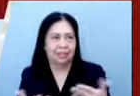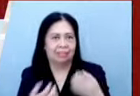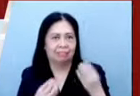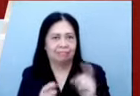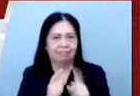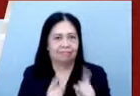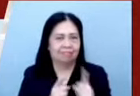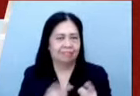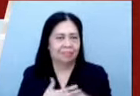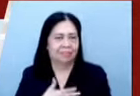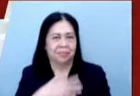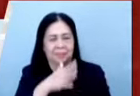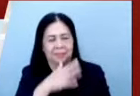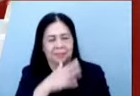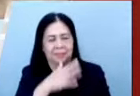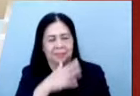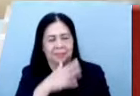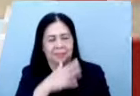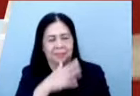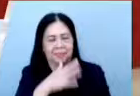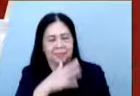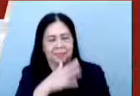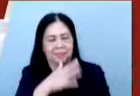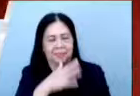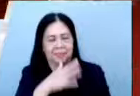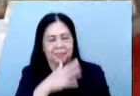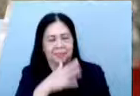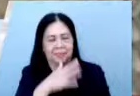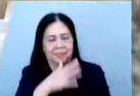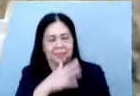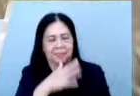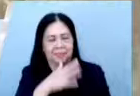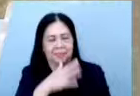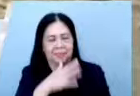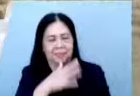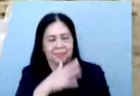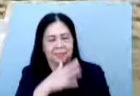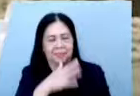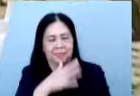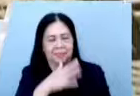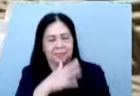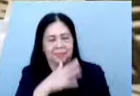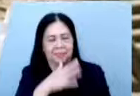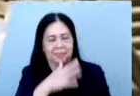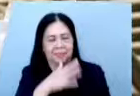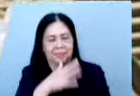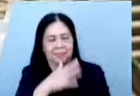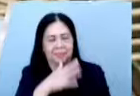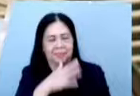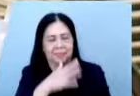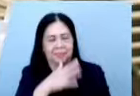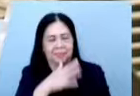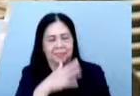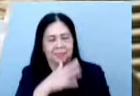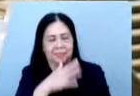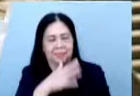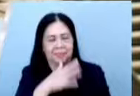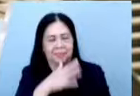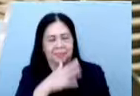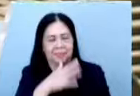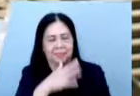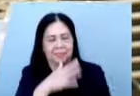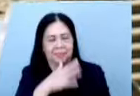dalawa. Itinuturing si Marian bilang isa sa pinakamaganda sa mundo ng showbiz. Pero ano nga ba ang